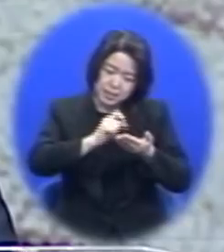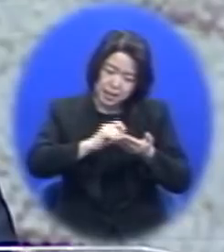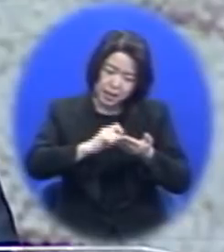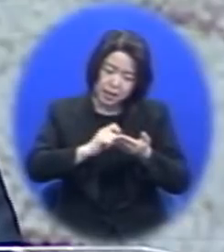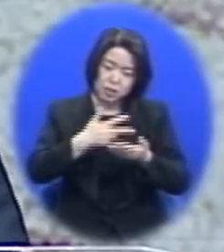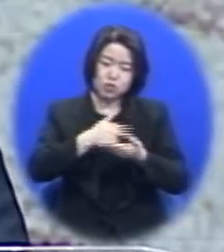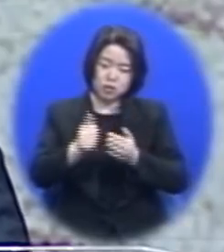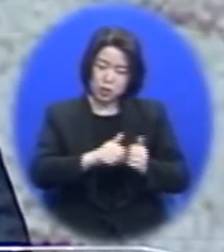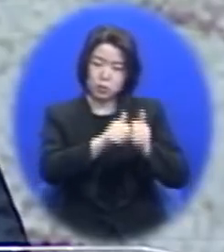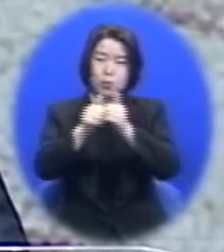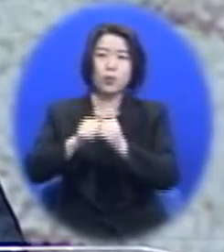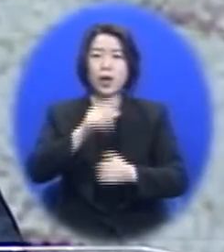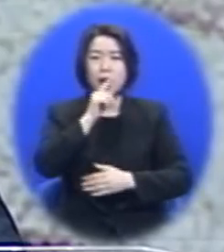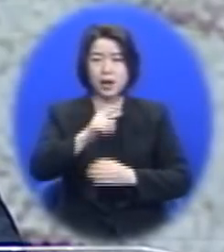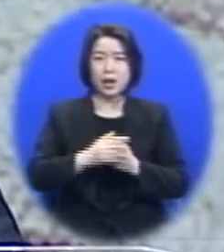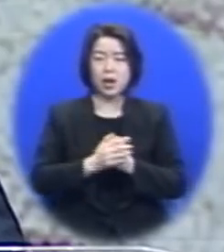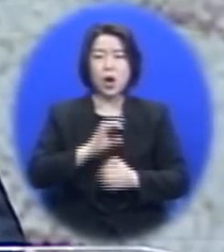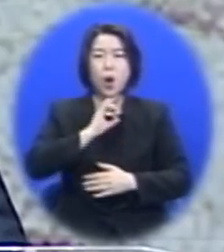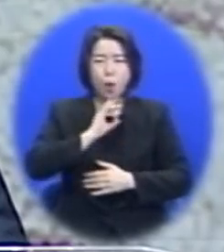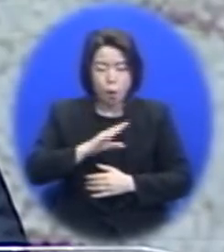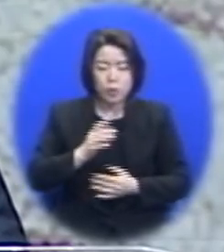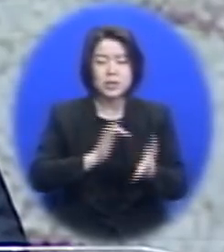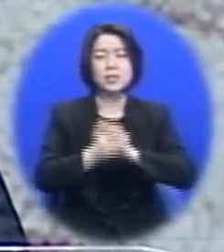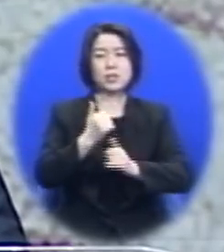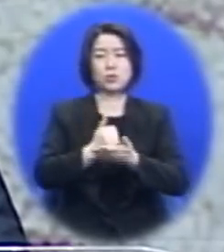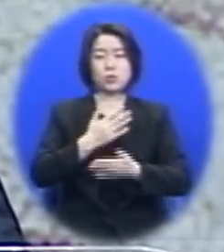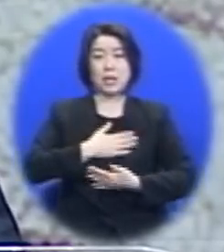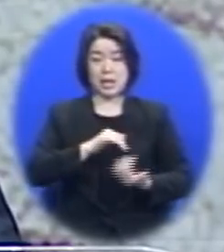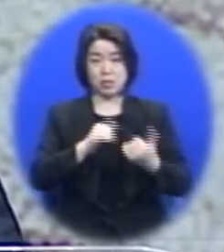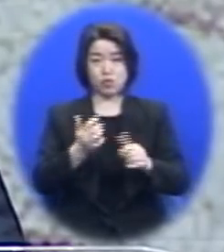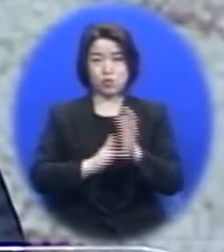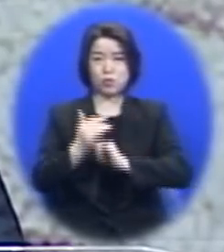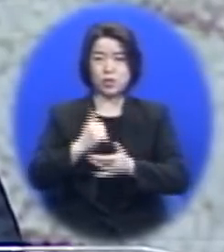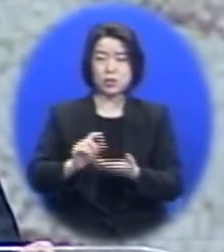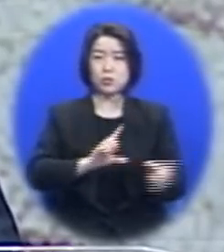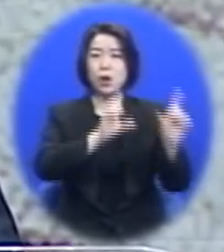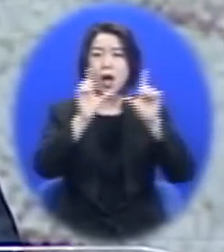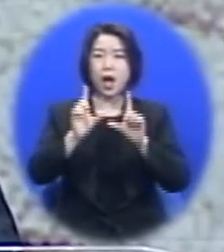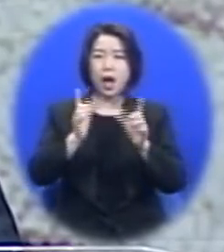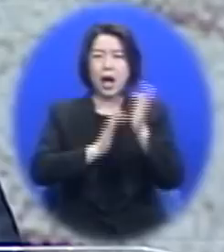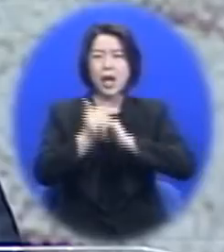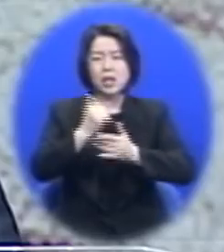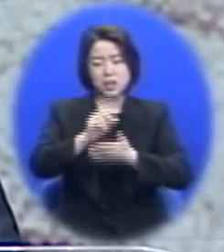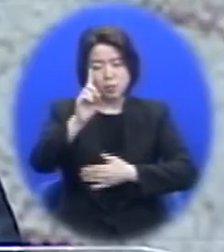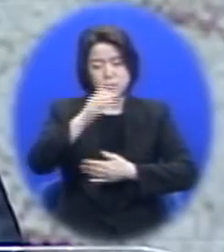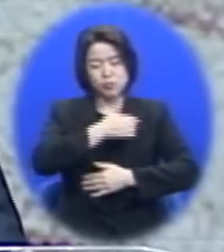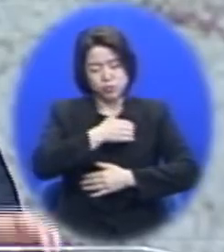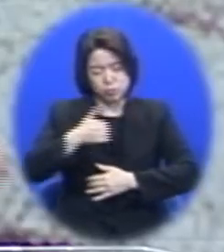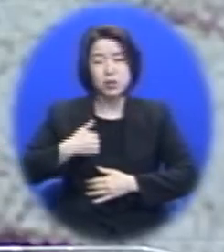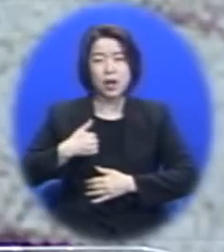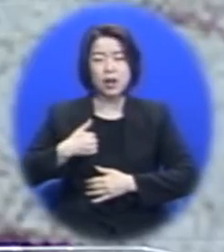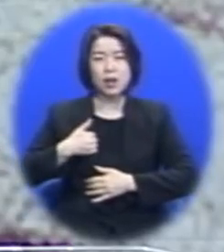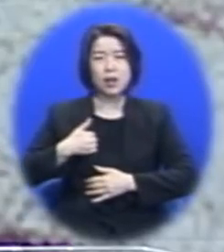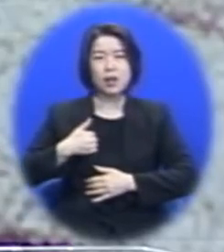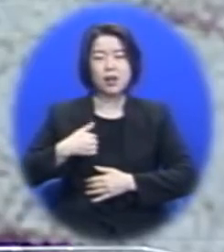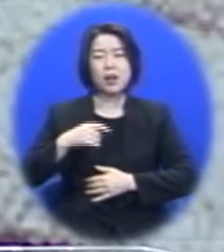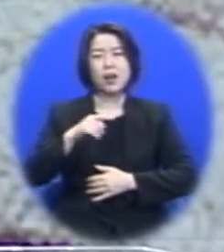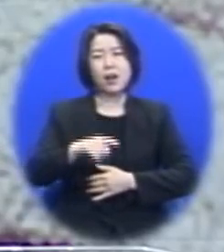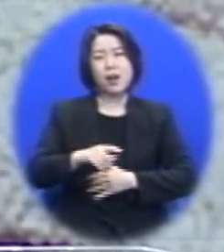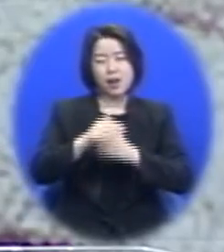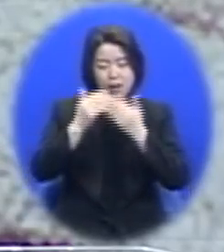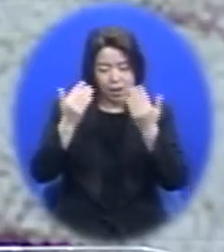알아 오직예수 나는 죽고 예수로 산다 예수님 한 분이면 충분하다 여러분 이것이